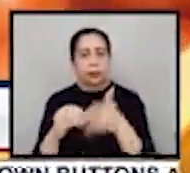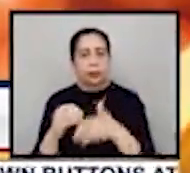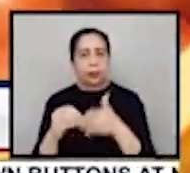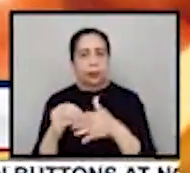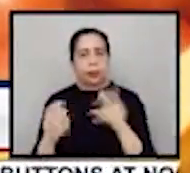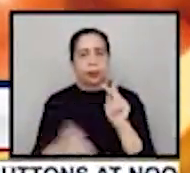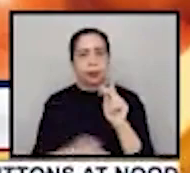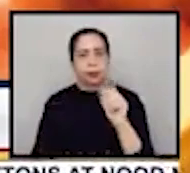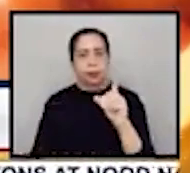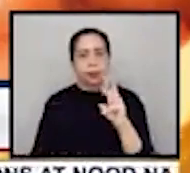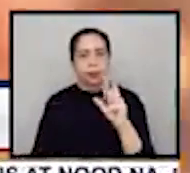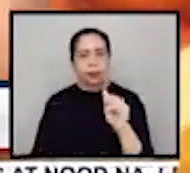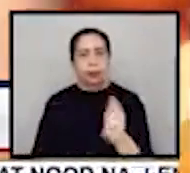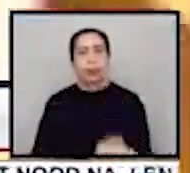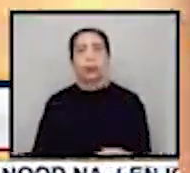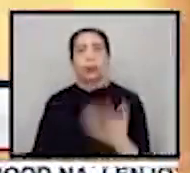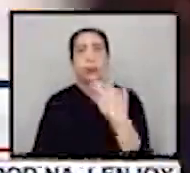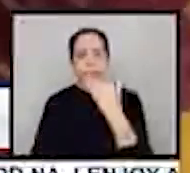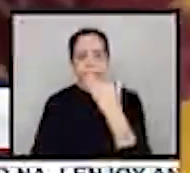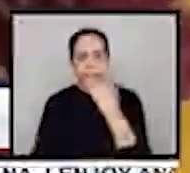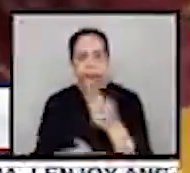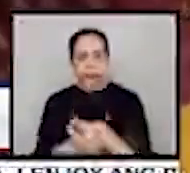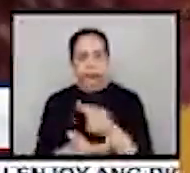halagang 25 pesos per kilo.